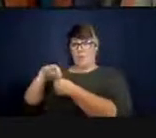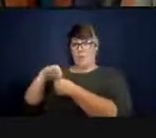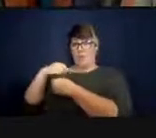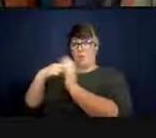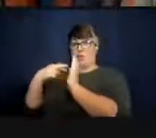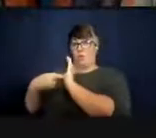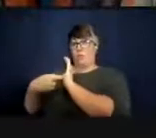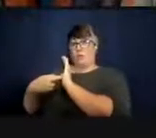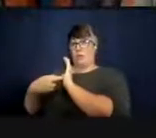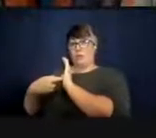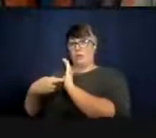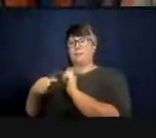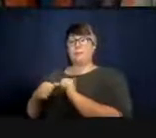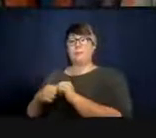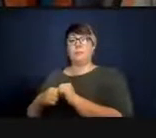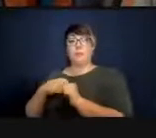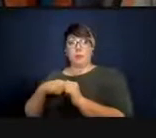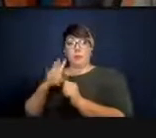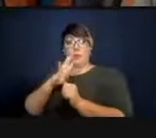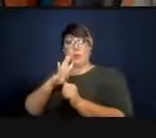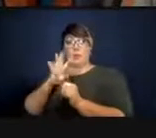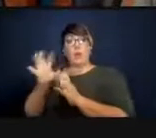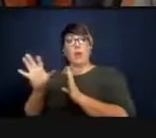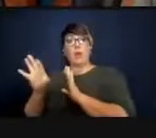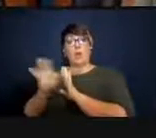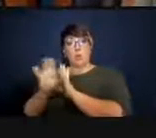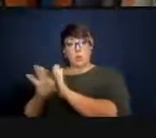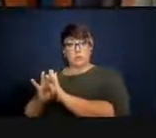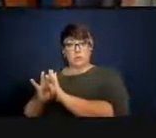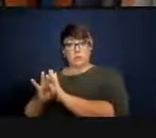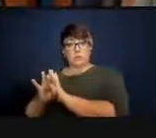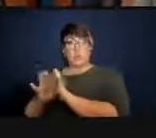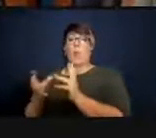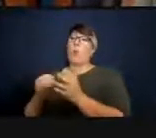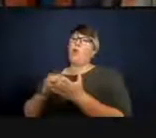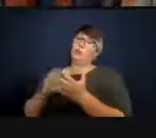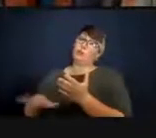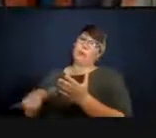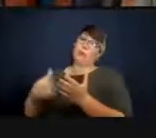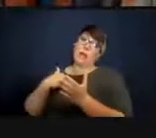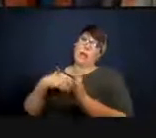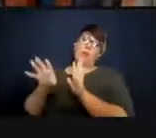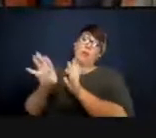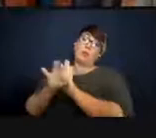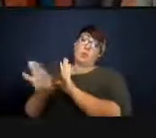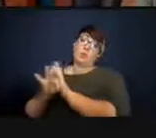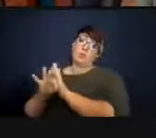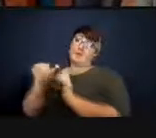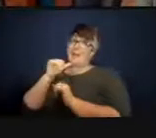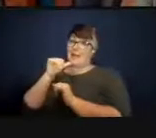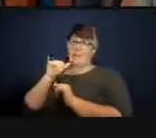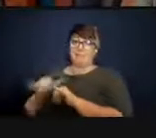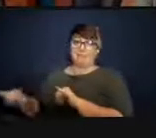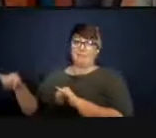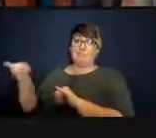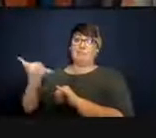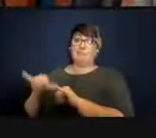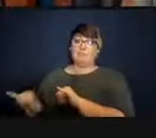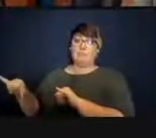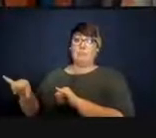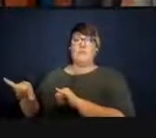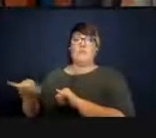Asanteni sana kwa kufanya kazi yangu iwe rahisi. Na mimi kama msimamizi wa